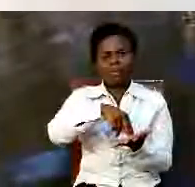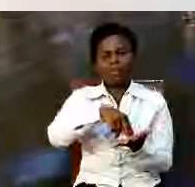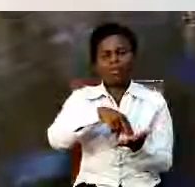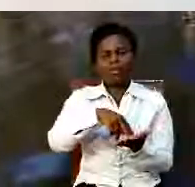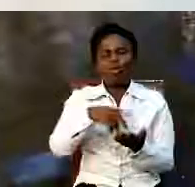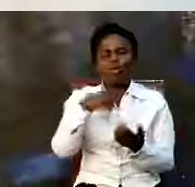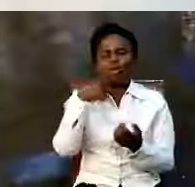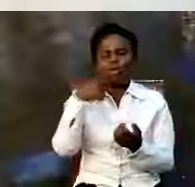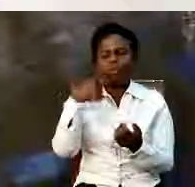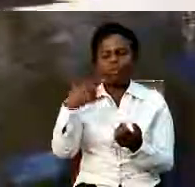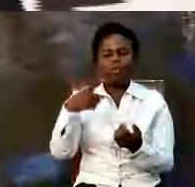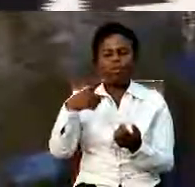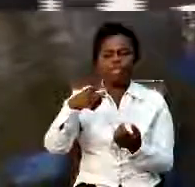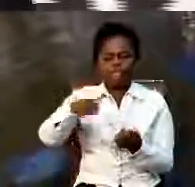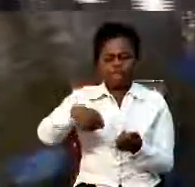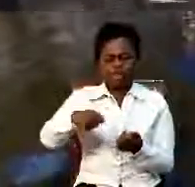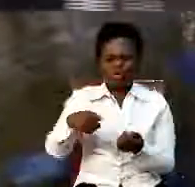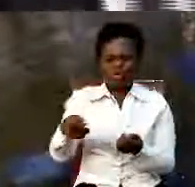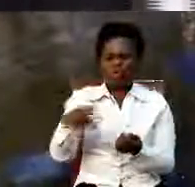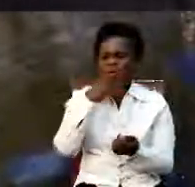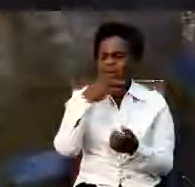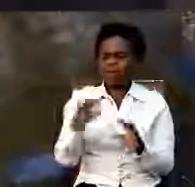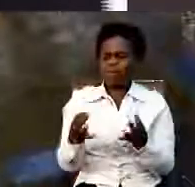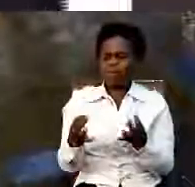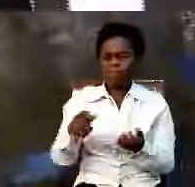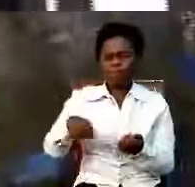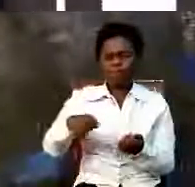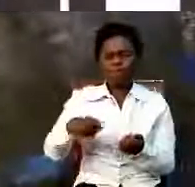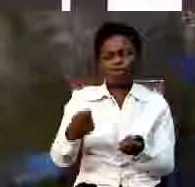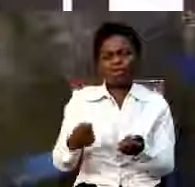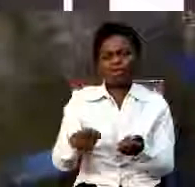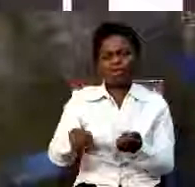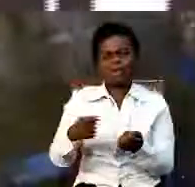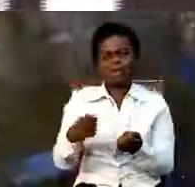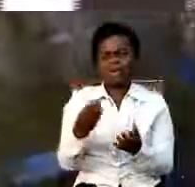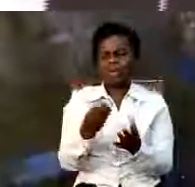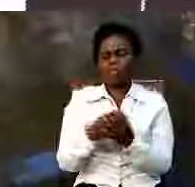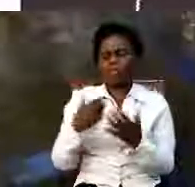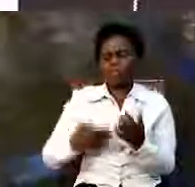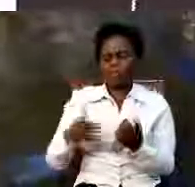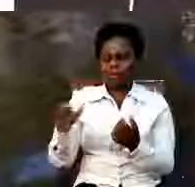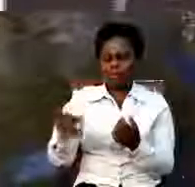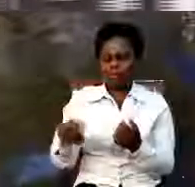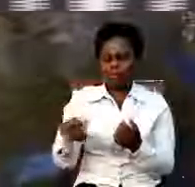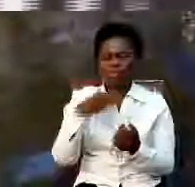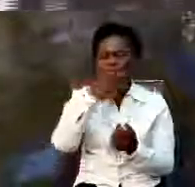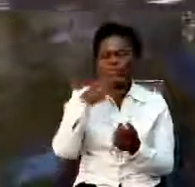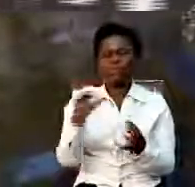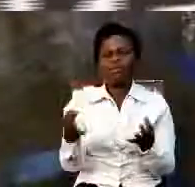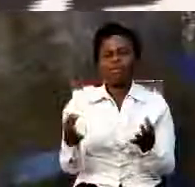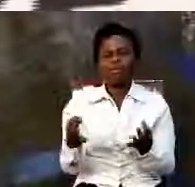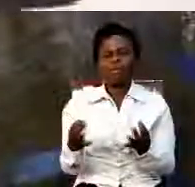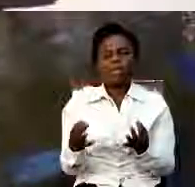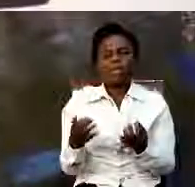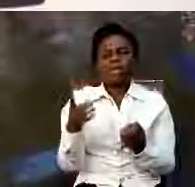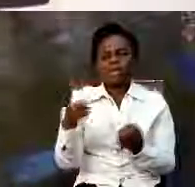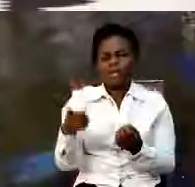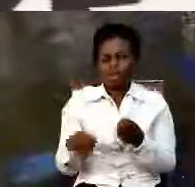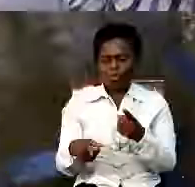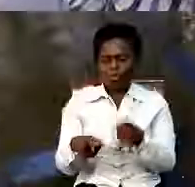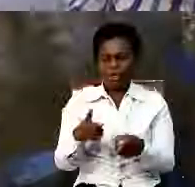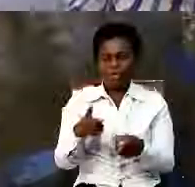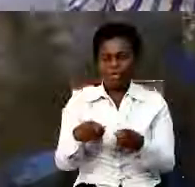Utamkuta jikoni. Mwanamume gani yule yuko jikoni na mke wake? Ndio linapika hilo. Na ole wako utembelewe na